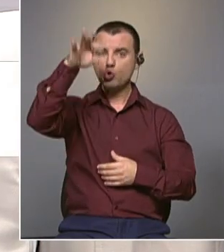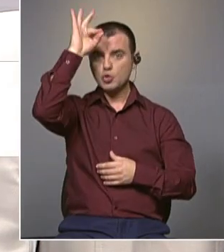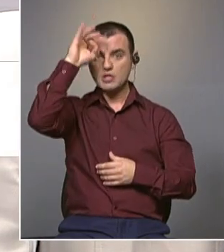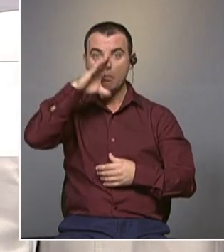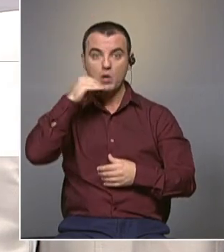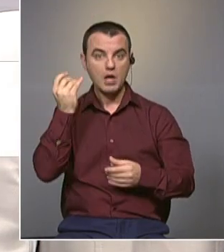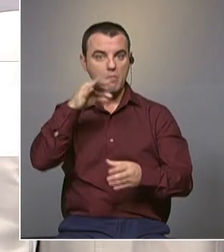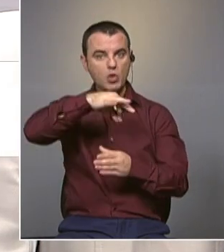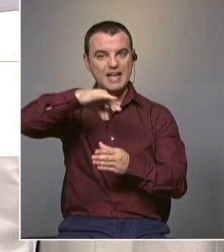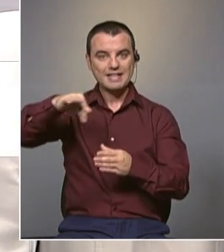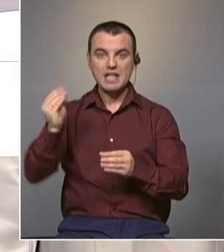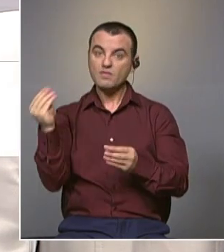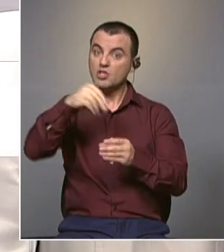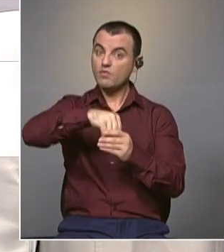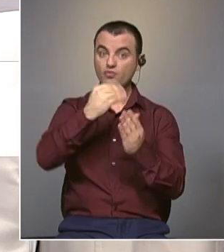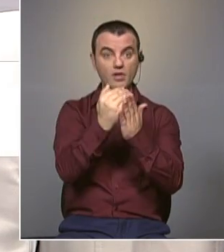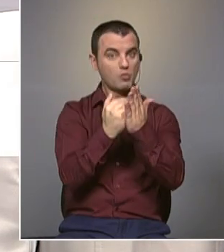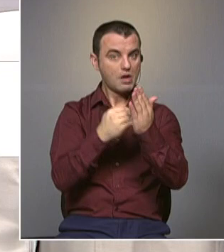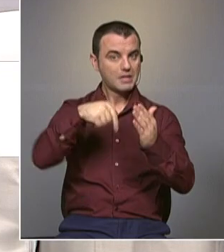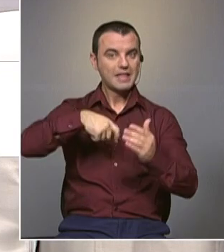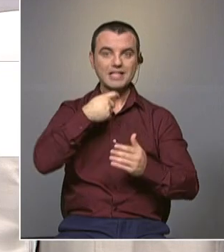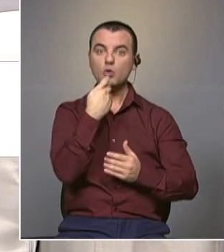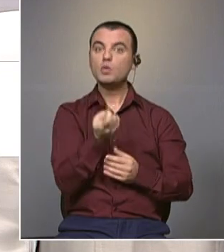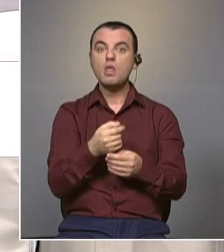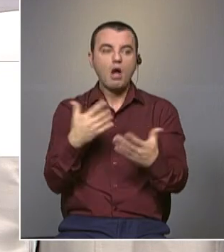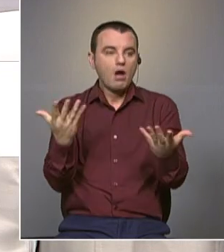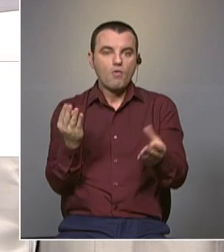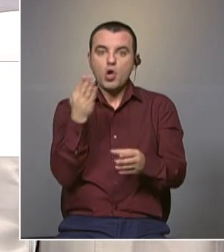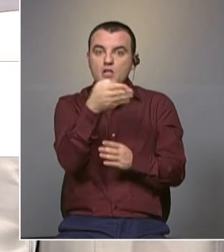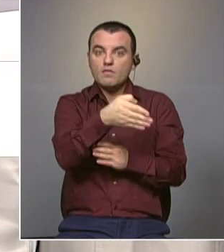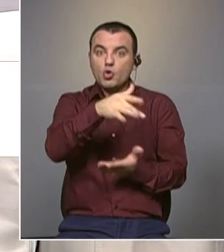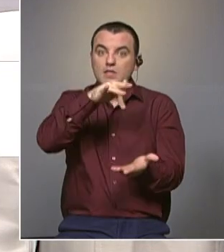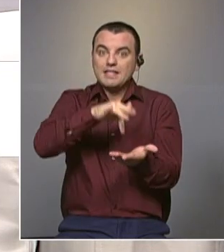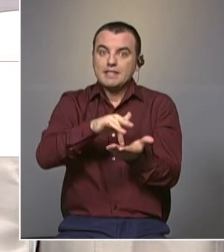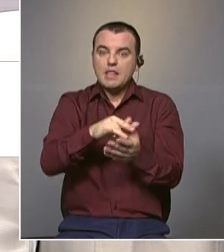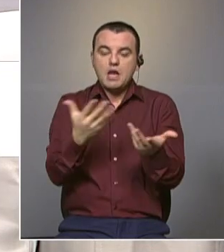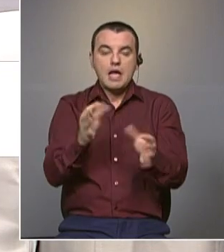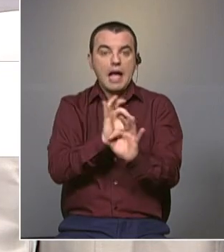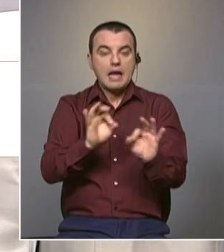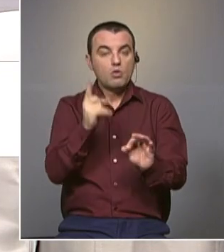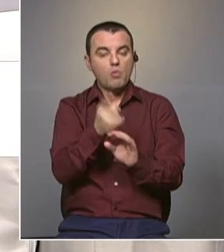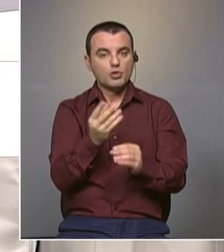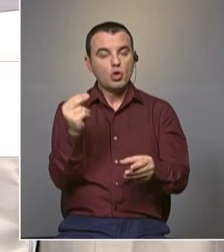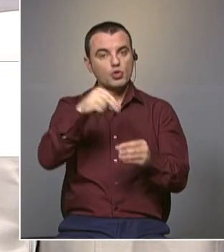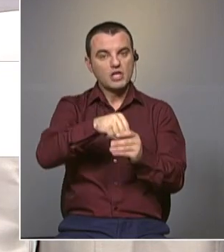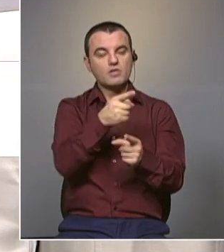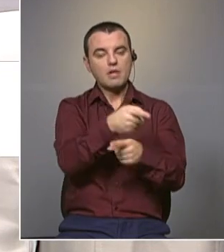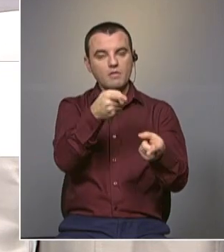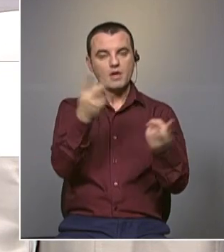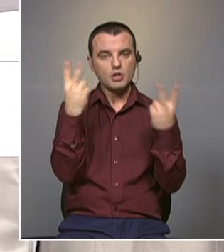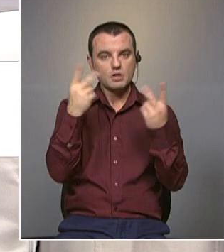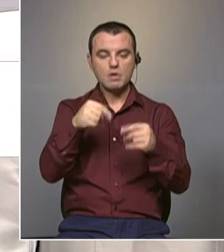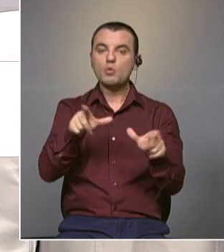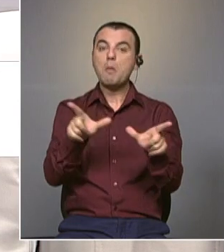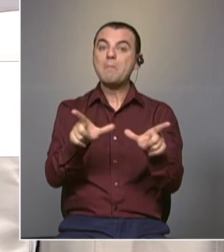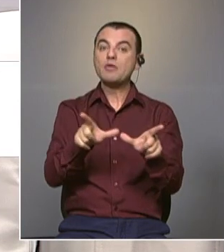за тази година. Какво е да си в учебно-тренировъчния център и как реално може да си сред участниците там? Това ще разберем от Мирослава Димитрова